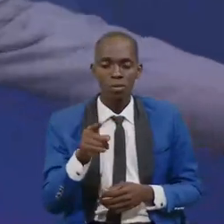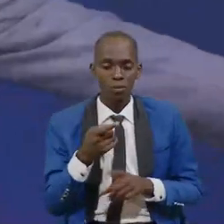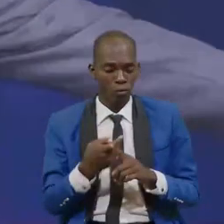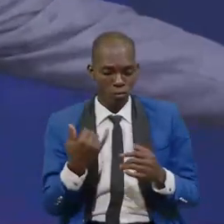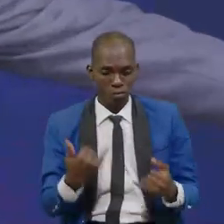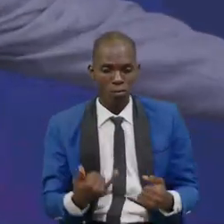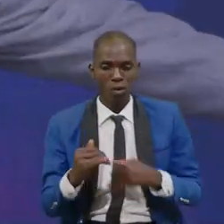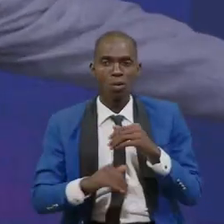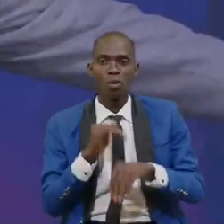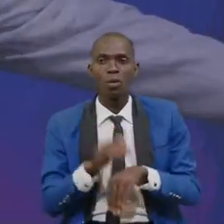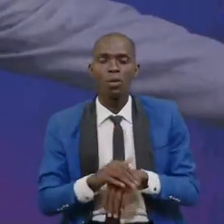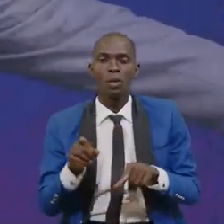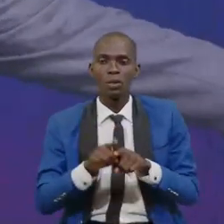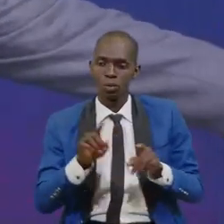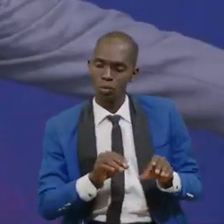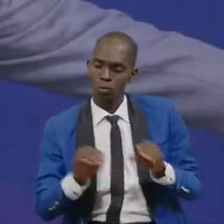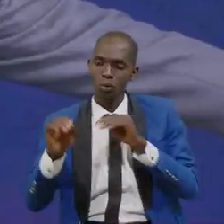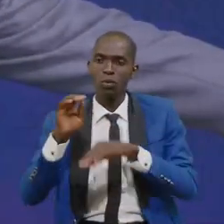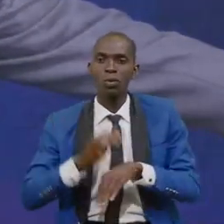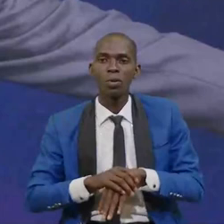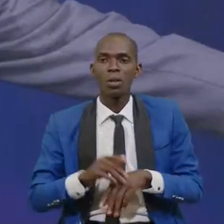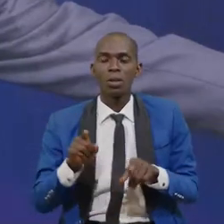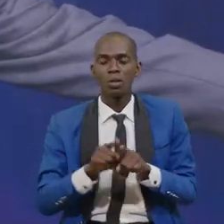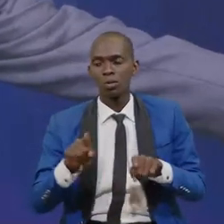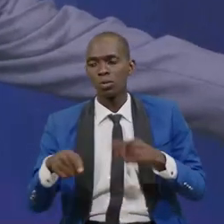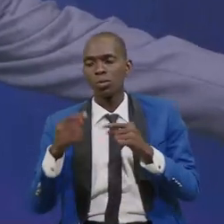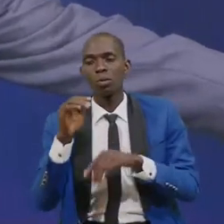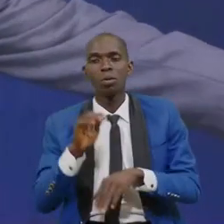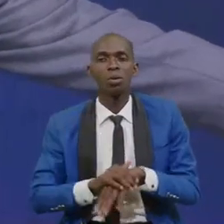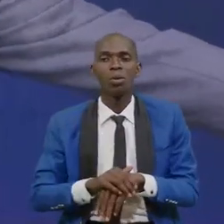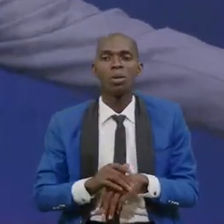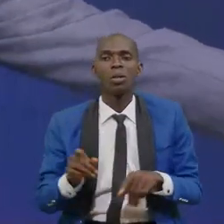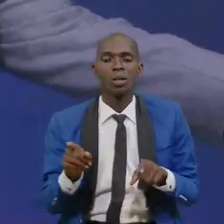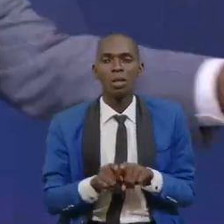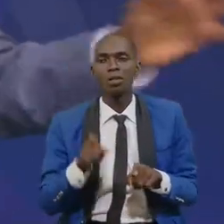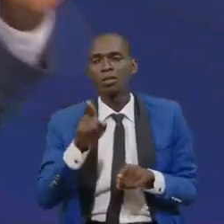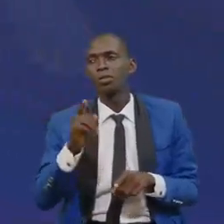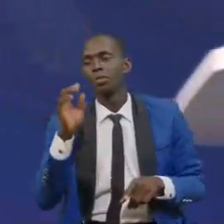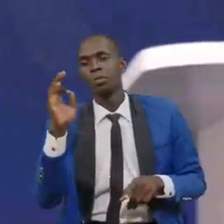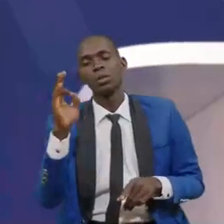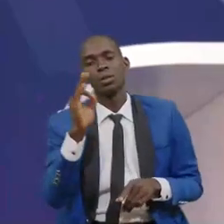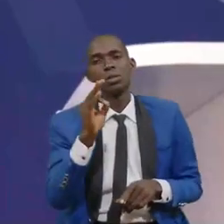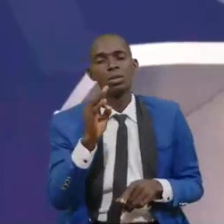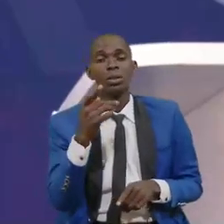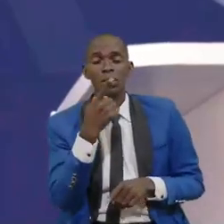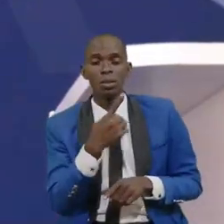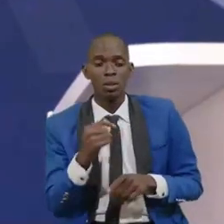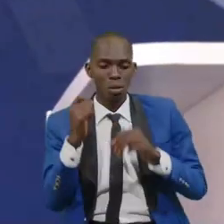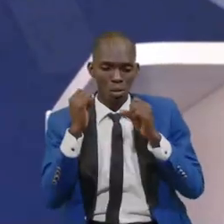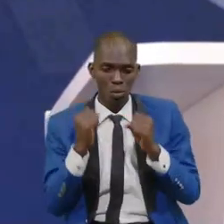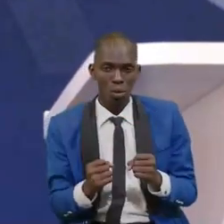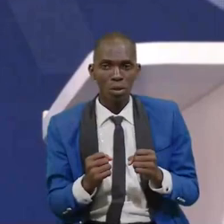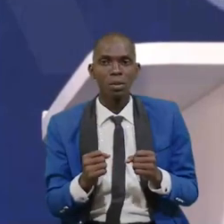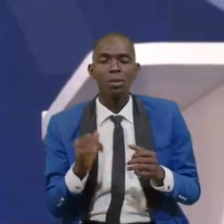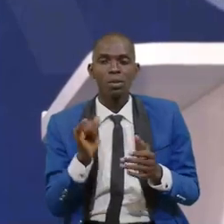d'aujourd'hui, comme vous avancez, comme vous allez de l'avant, comme vous prêchez, la puissance